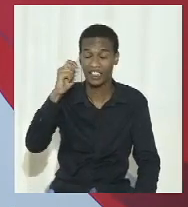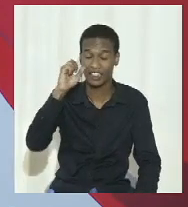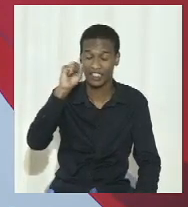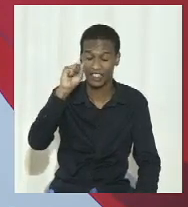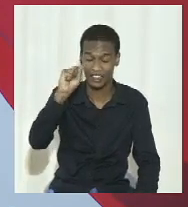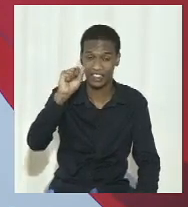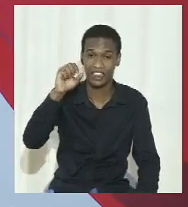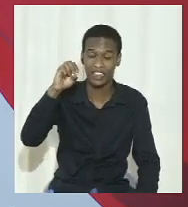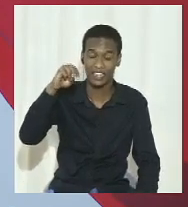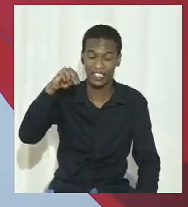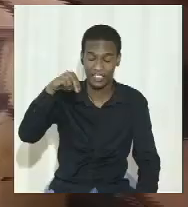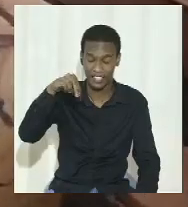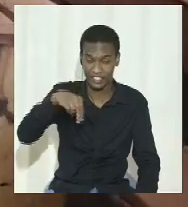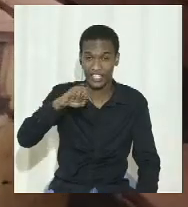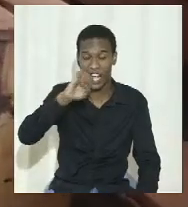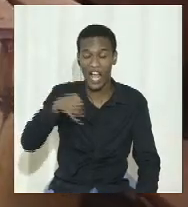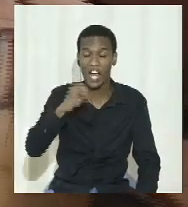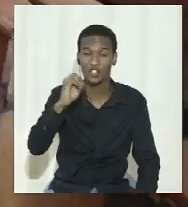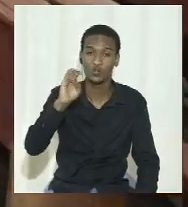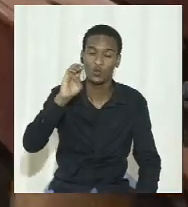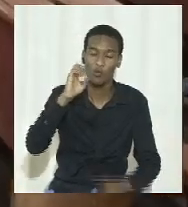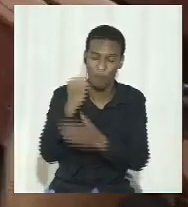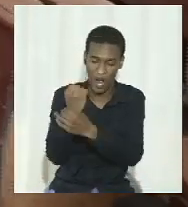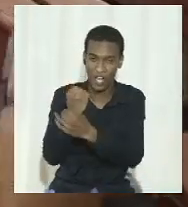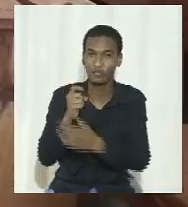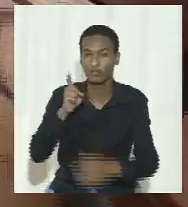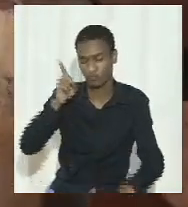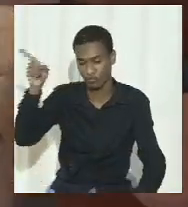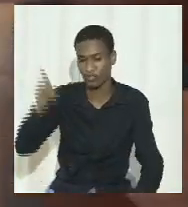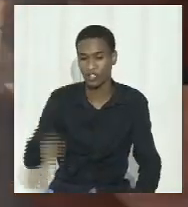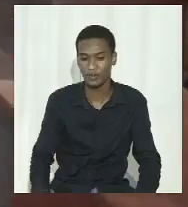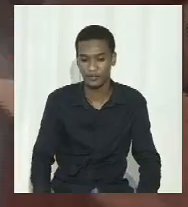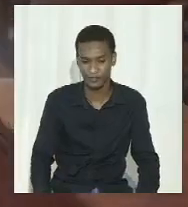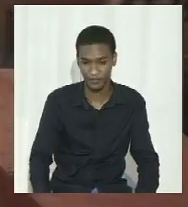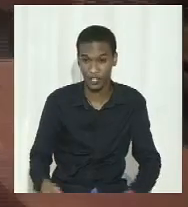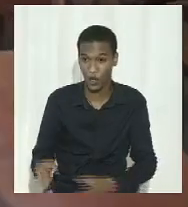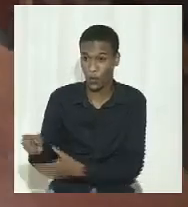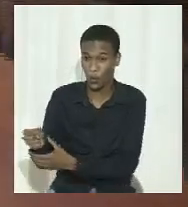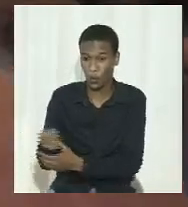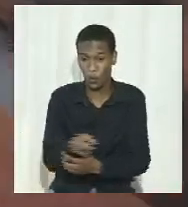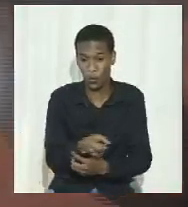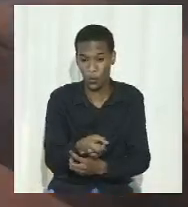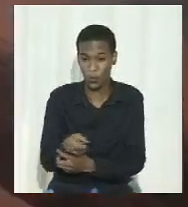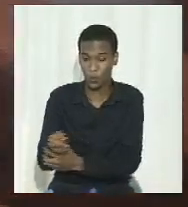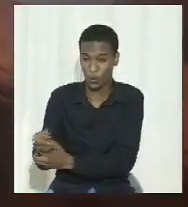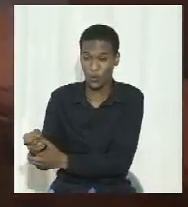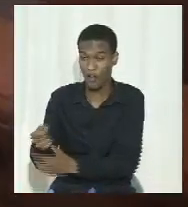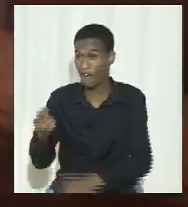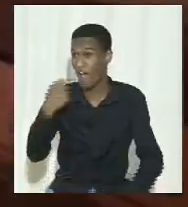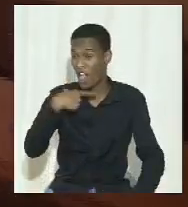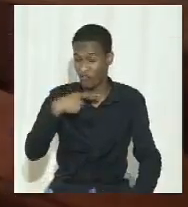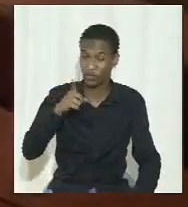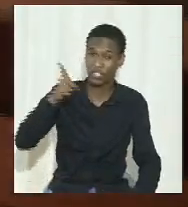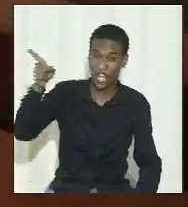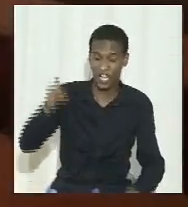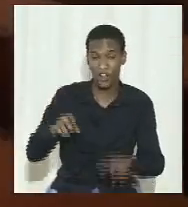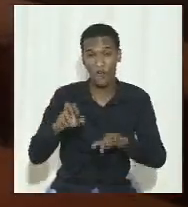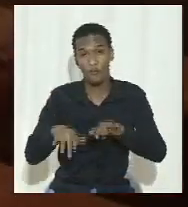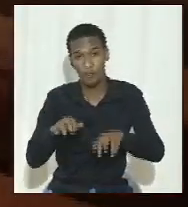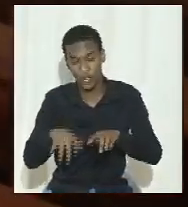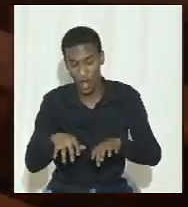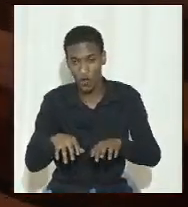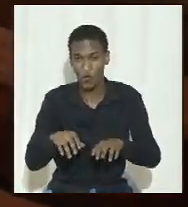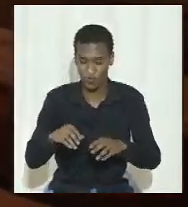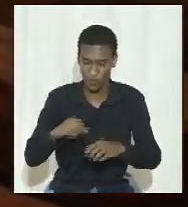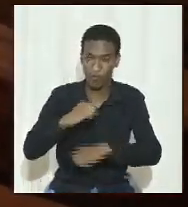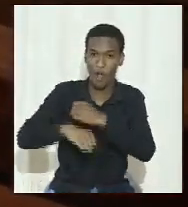Ketari Vila. Ireo toerana tena be mpifamezivezy toy ny sekoly, komisaria, biraon'ny mpamonjy voina